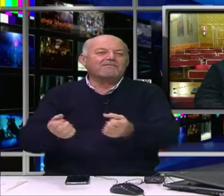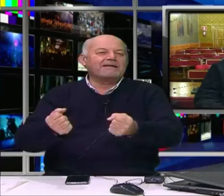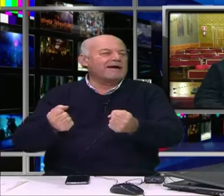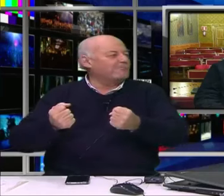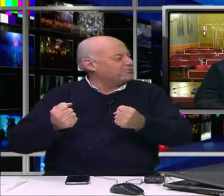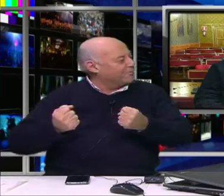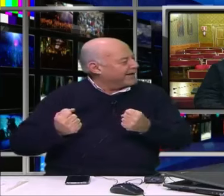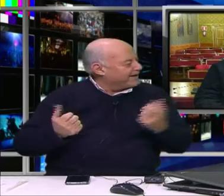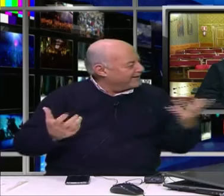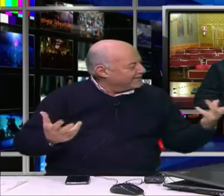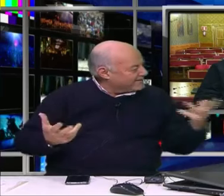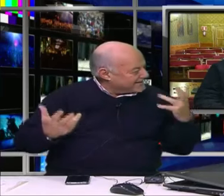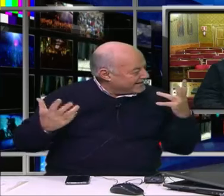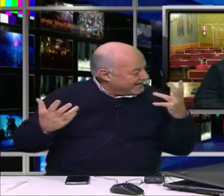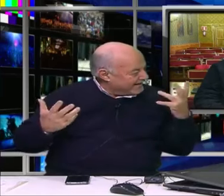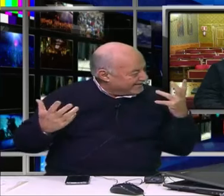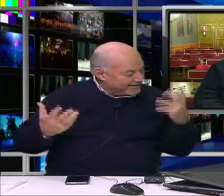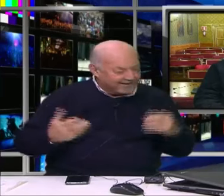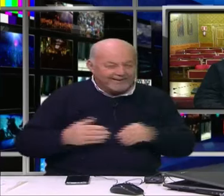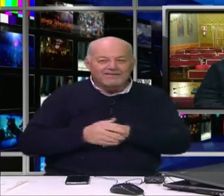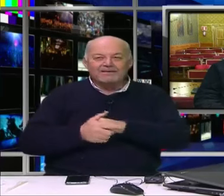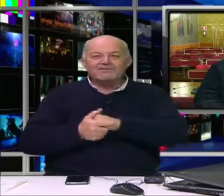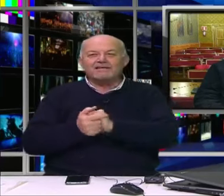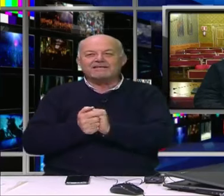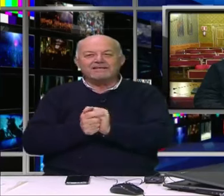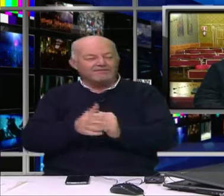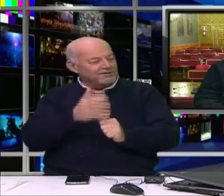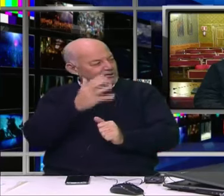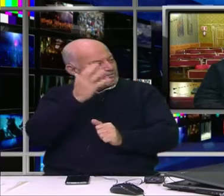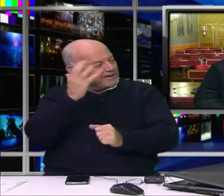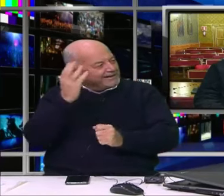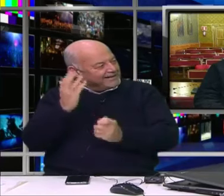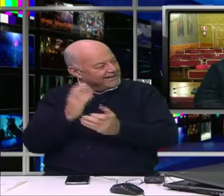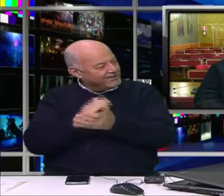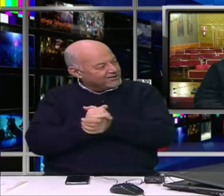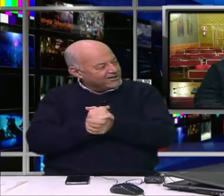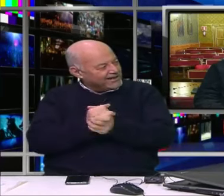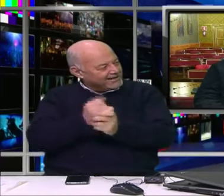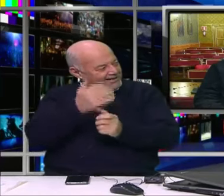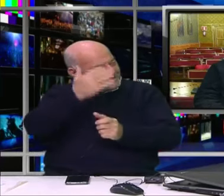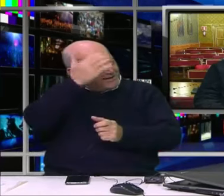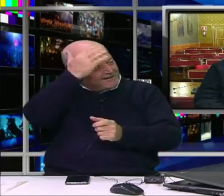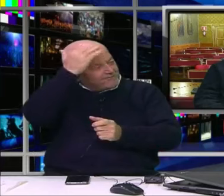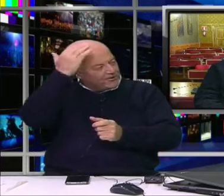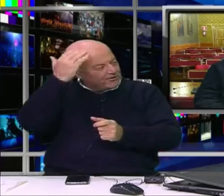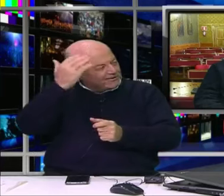quindi travagliamo ciupicca. Questa è la verità. Cesare, ti vedo splendente oggi